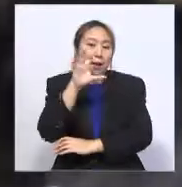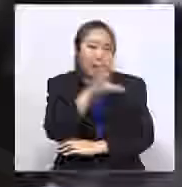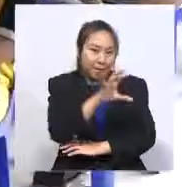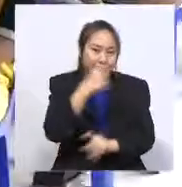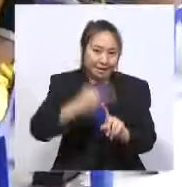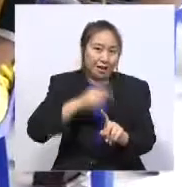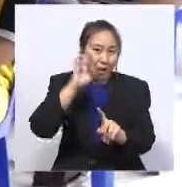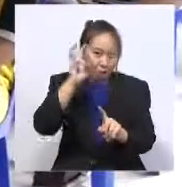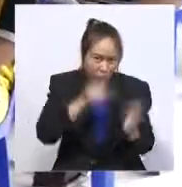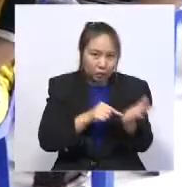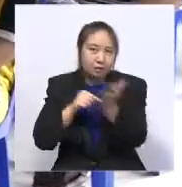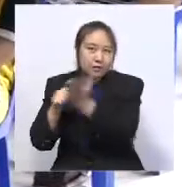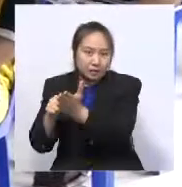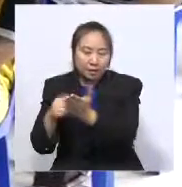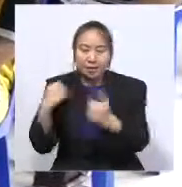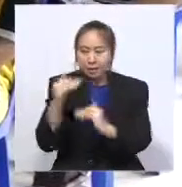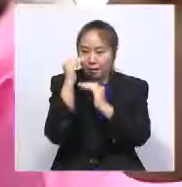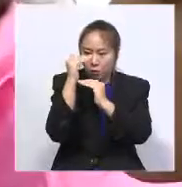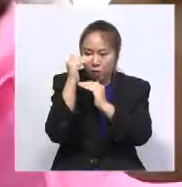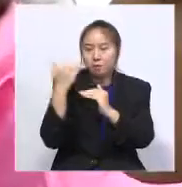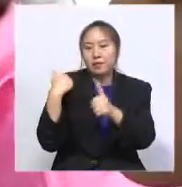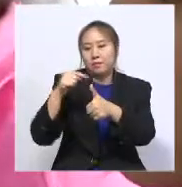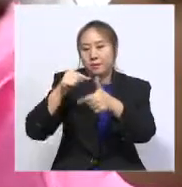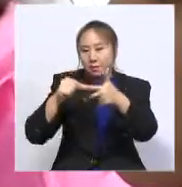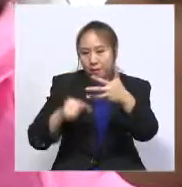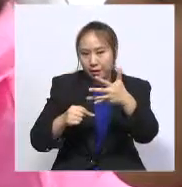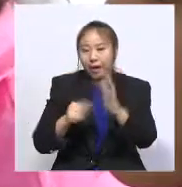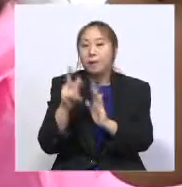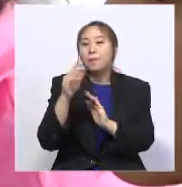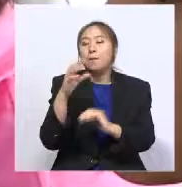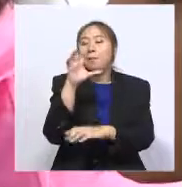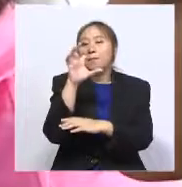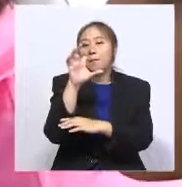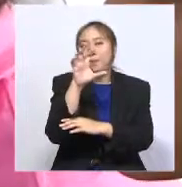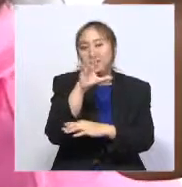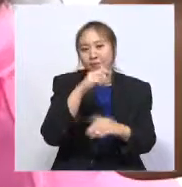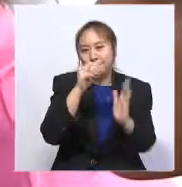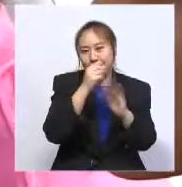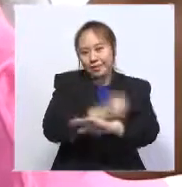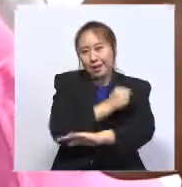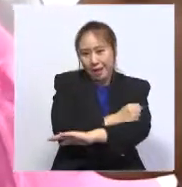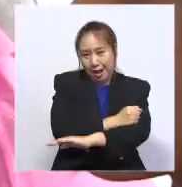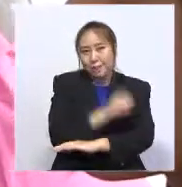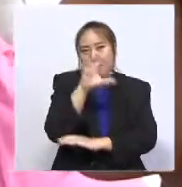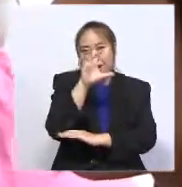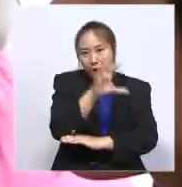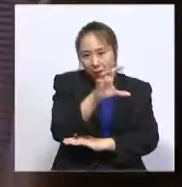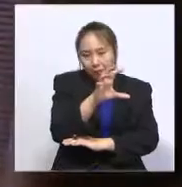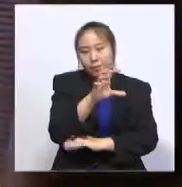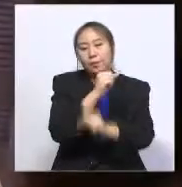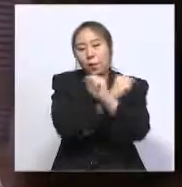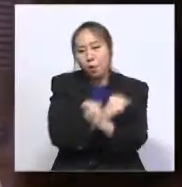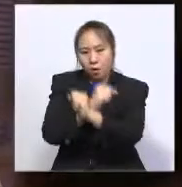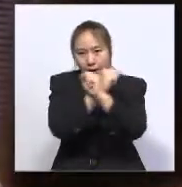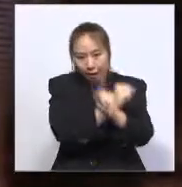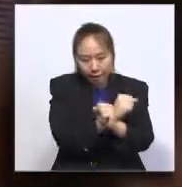นนี้โดยได้กำหนดพันธกรณีเฉพาะในการป้องกันแรงงานบังคับการคุ้มครองเหยื่อการเข้าถึง